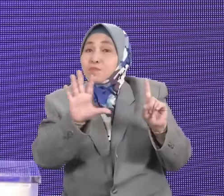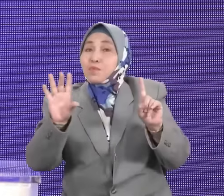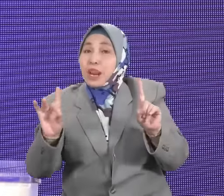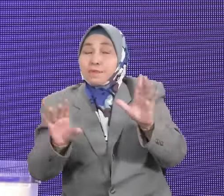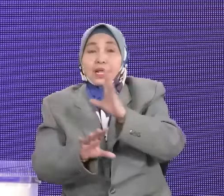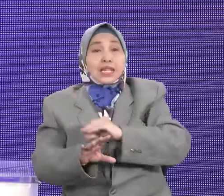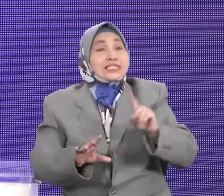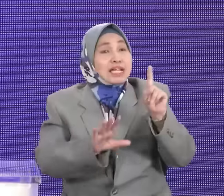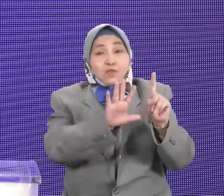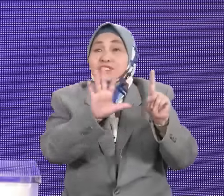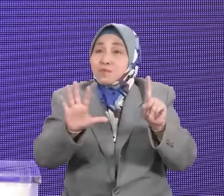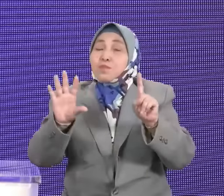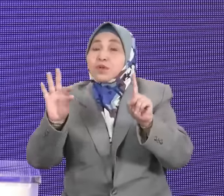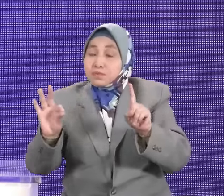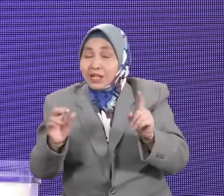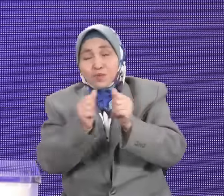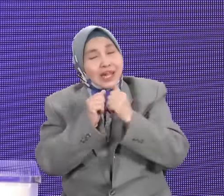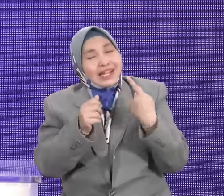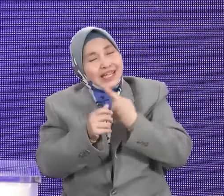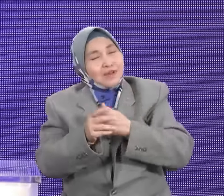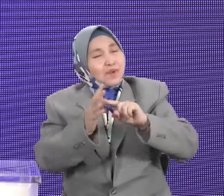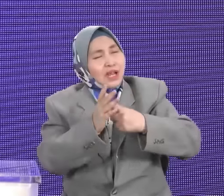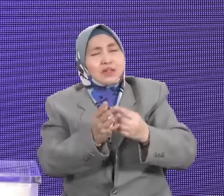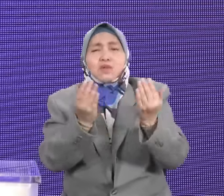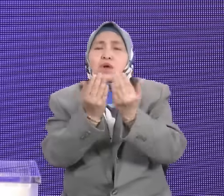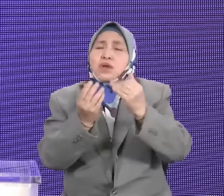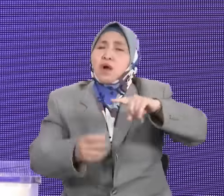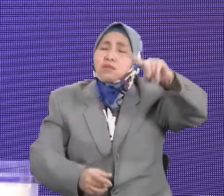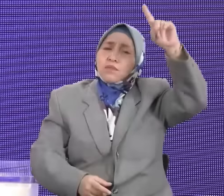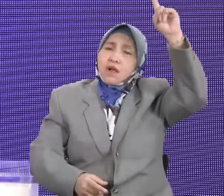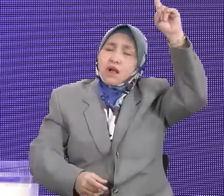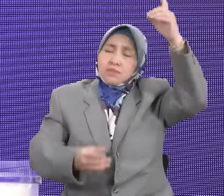159 Mari sama-sama kita menggunakan dengan doa Subhanallah